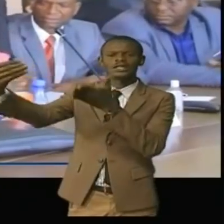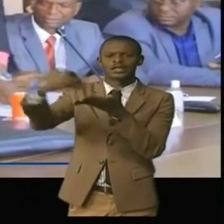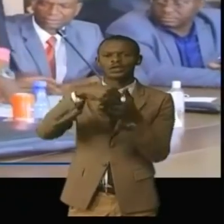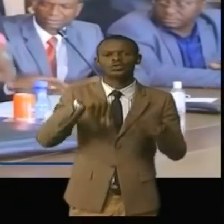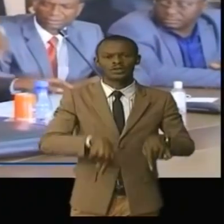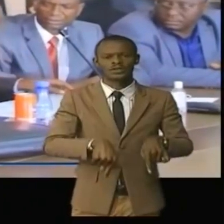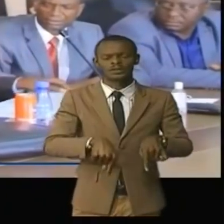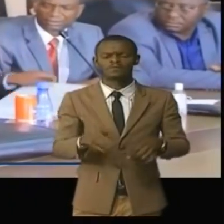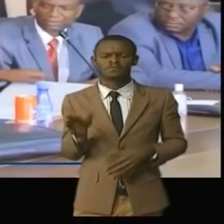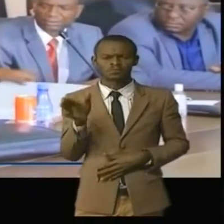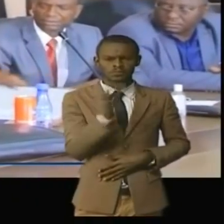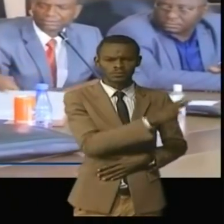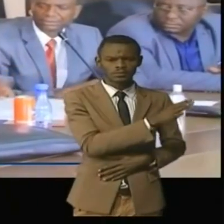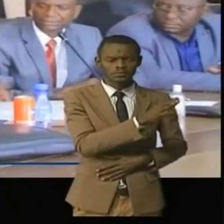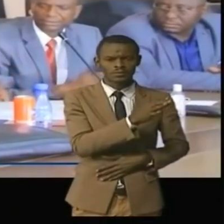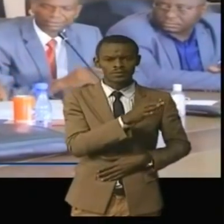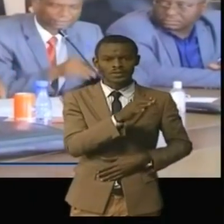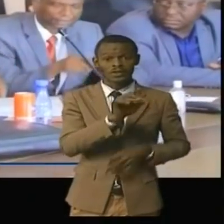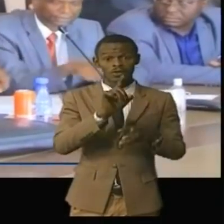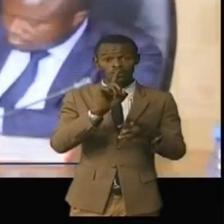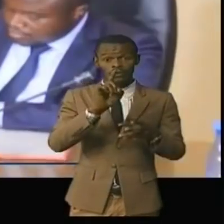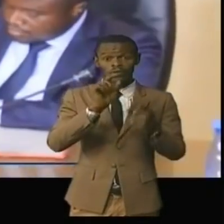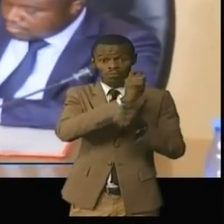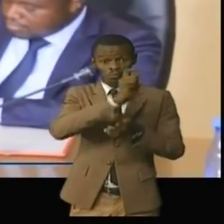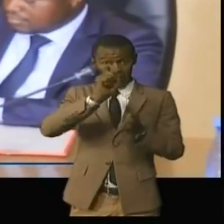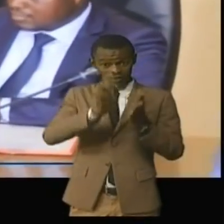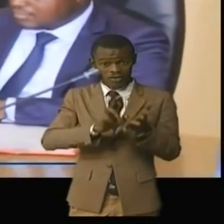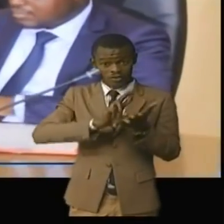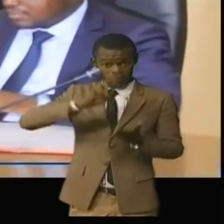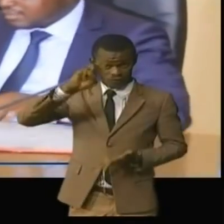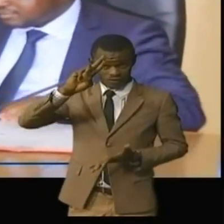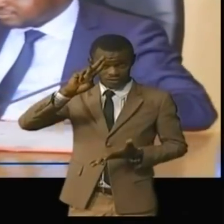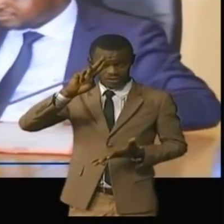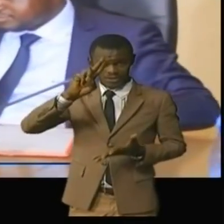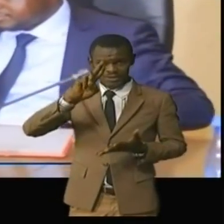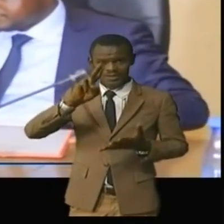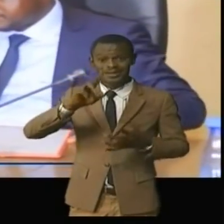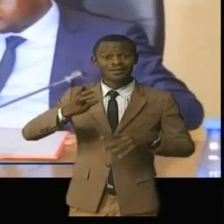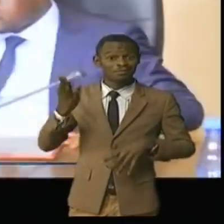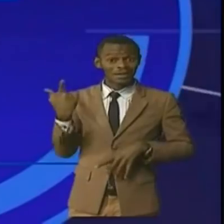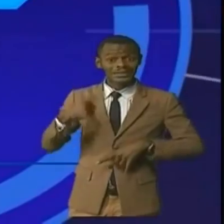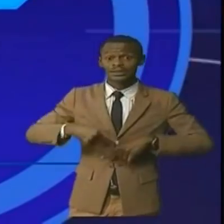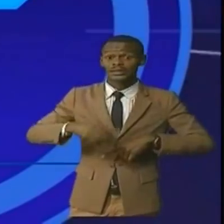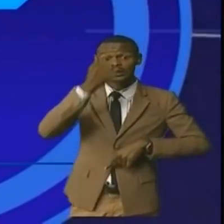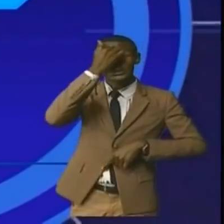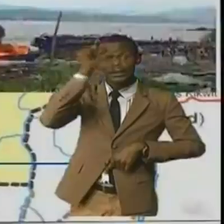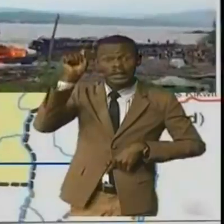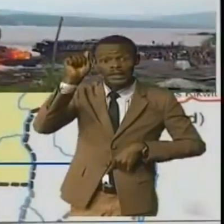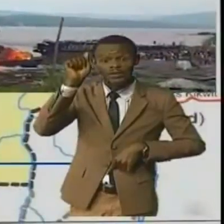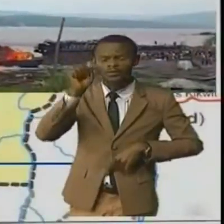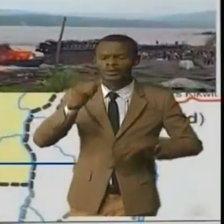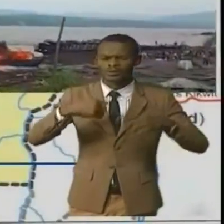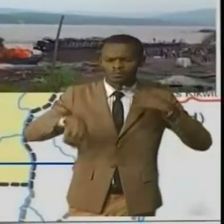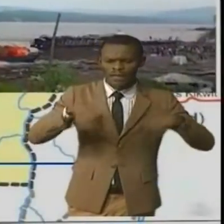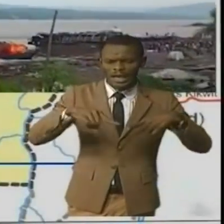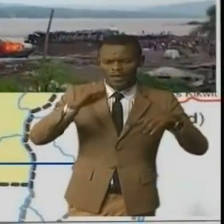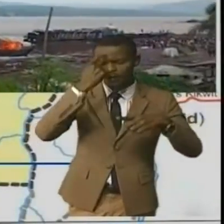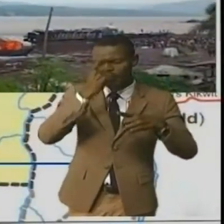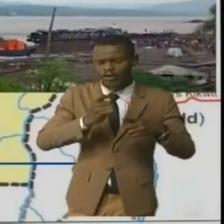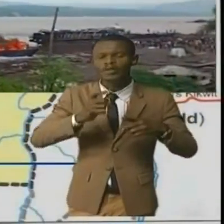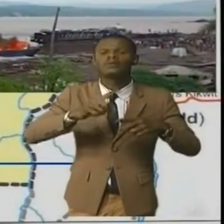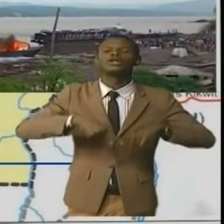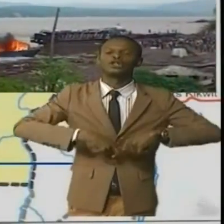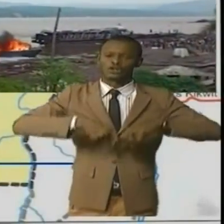et le gouvernement, les professeurs des universités et instituts supérieurs ont suspendu leur mouvement de grève. À Kinshasa, un drame